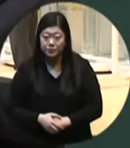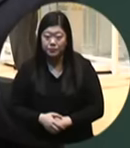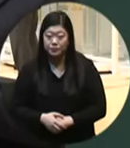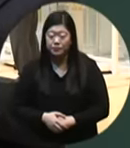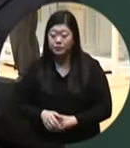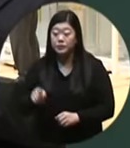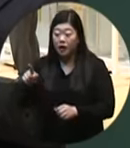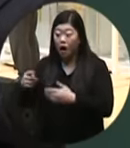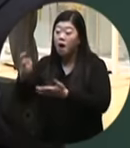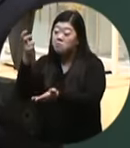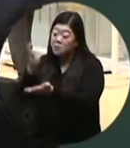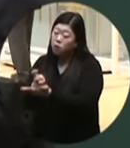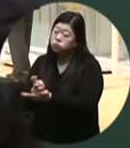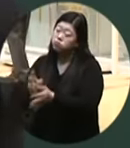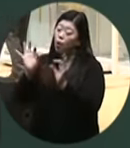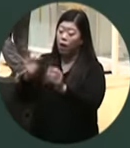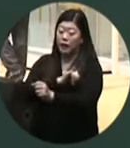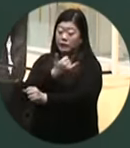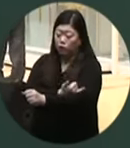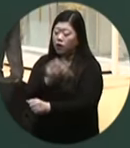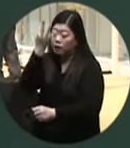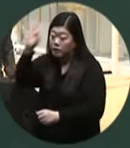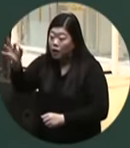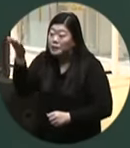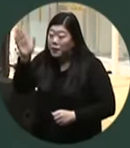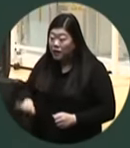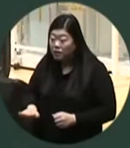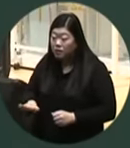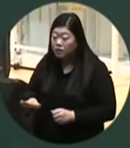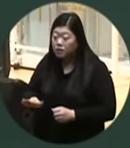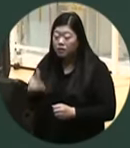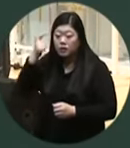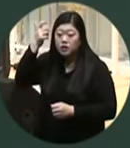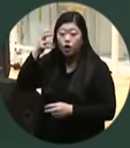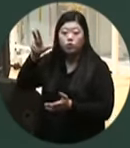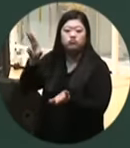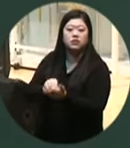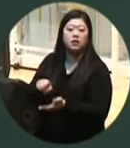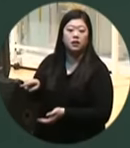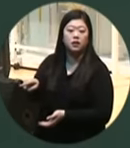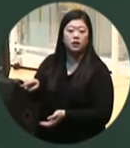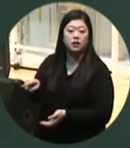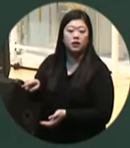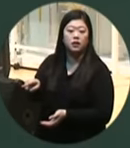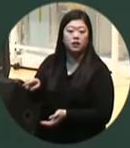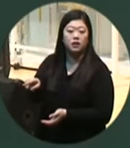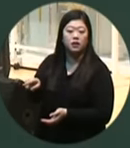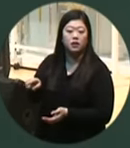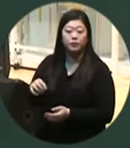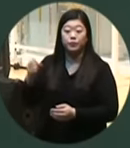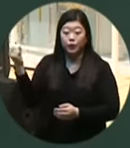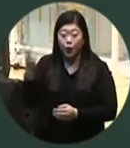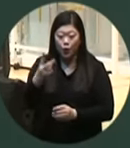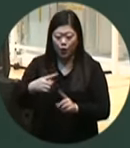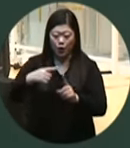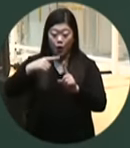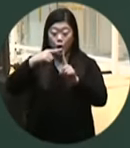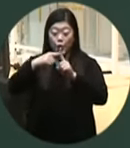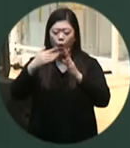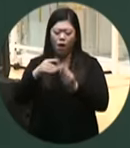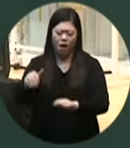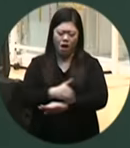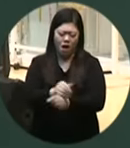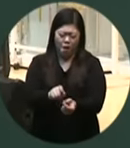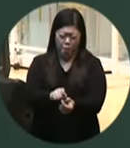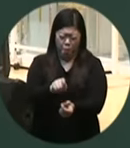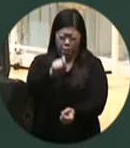문제 와요. A spiritual problem will happen. 이게 종교 생활하면 영적, 교회 다녀도 교회만 다니면 영적 문제 올 수밖에 없어요.